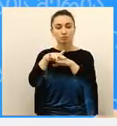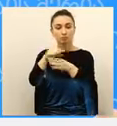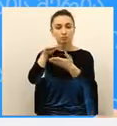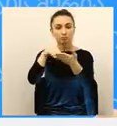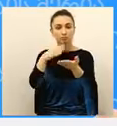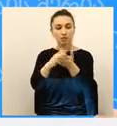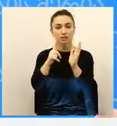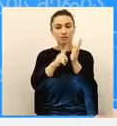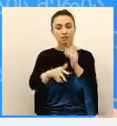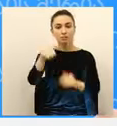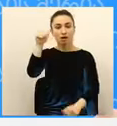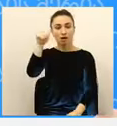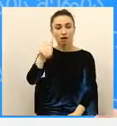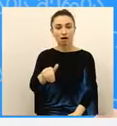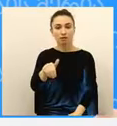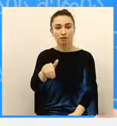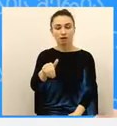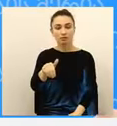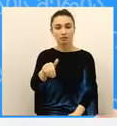იყო